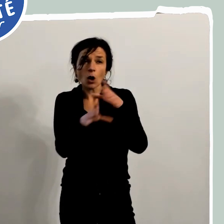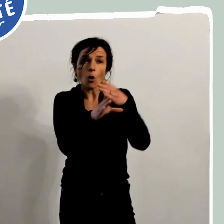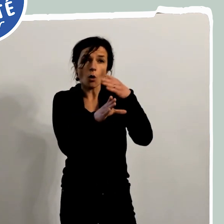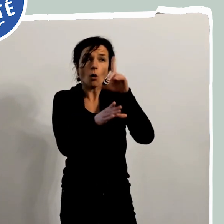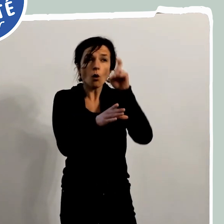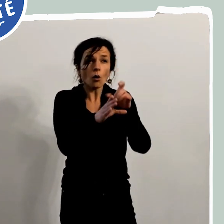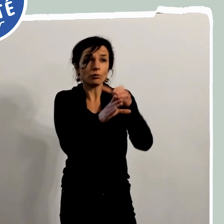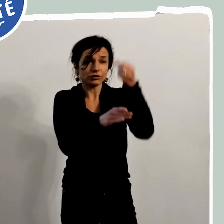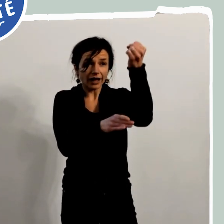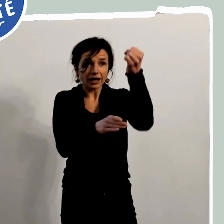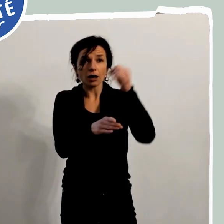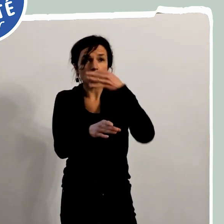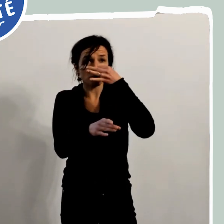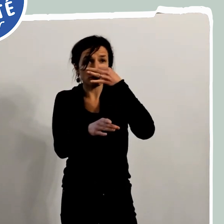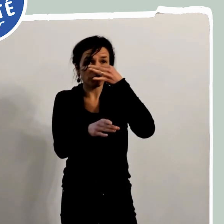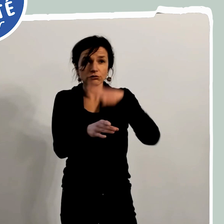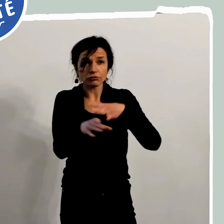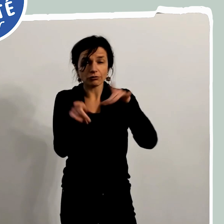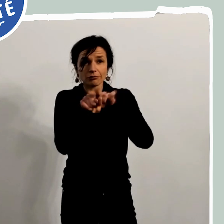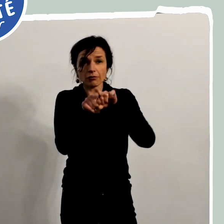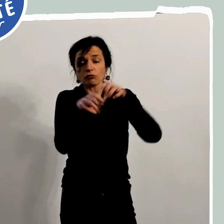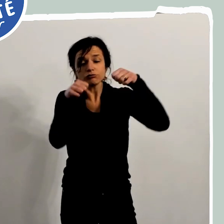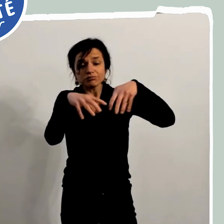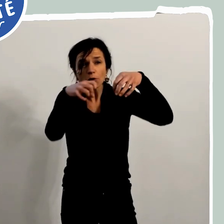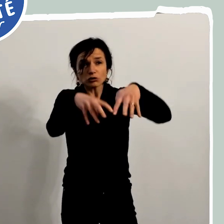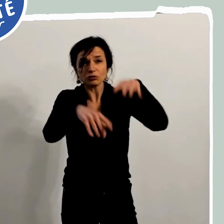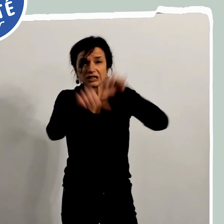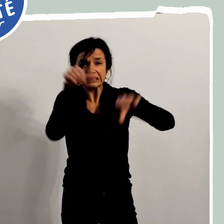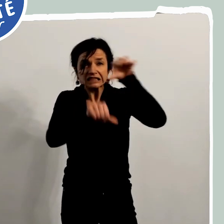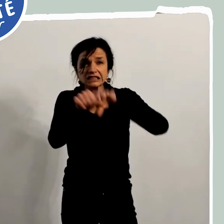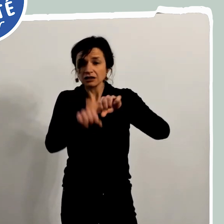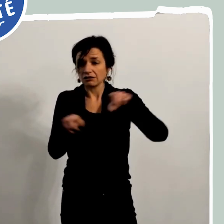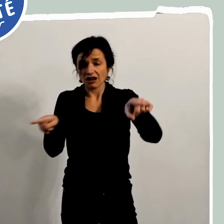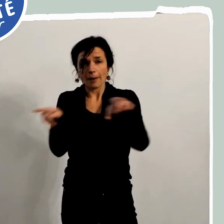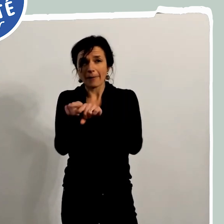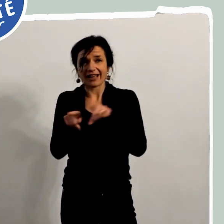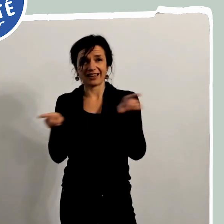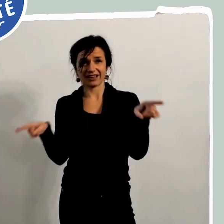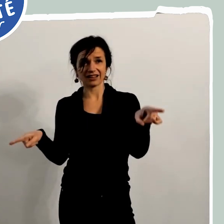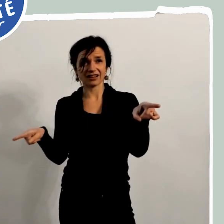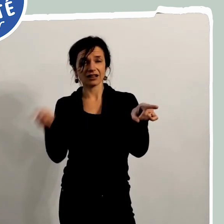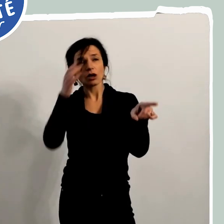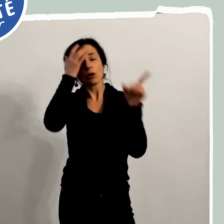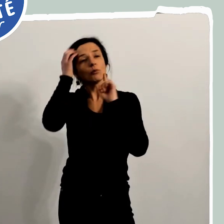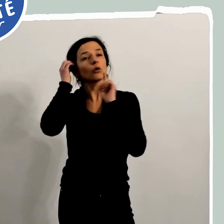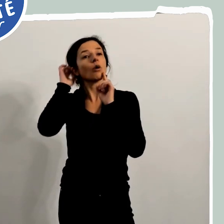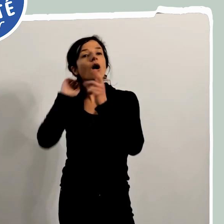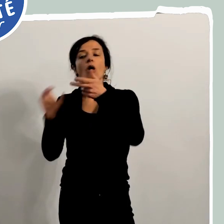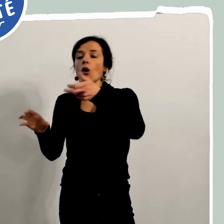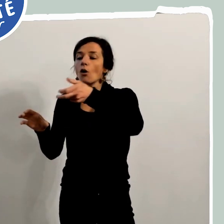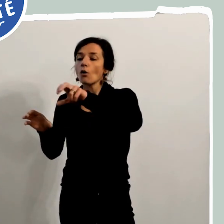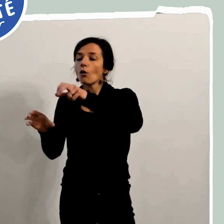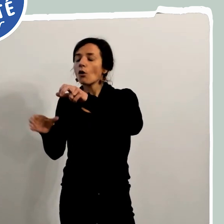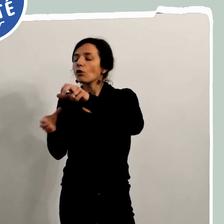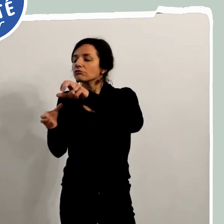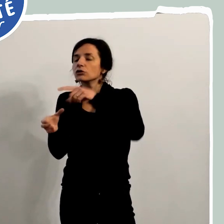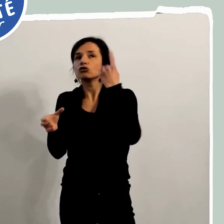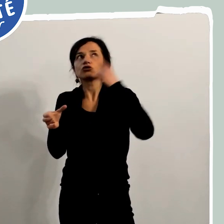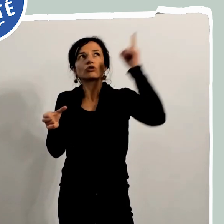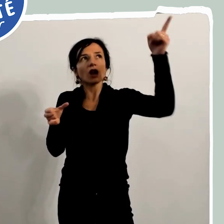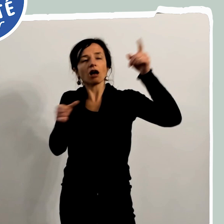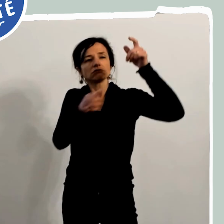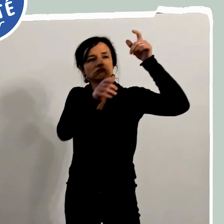dans l'eau en bouteille que dans l'eau en robinet. Quitte à choisir, l'eau du robinet, elle est surveillée en termes